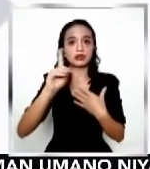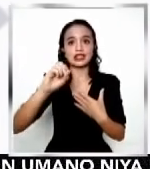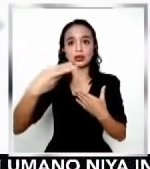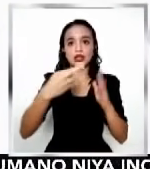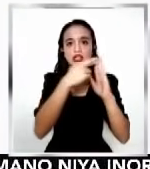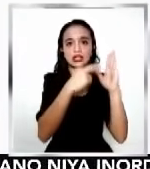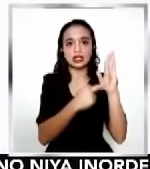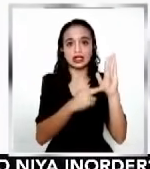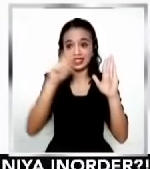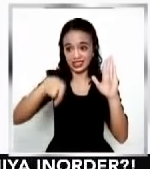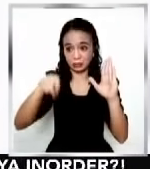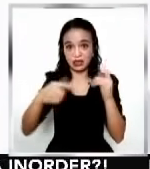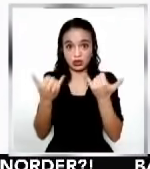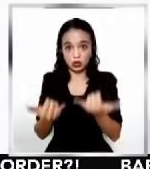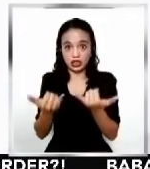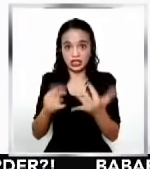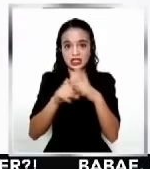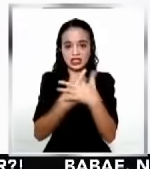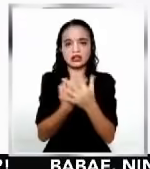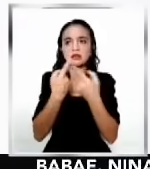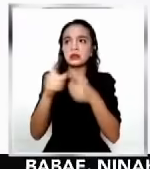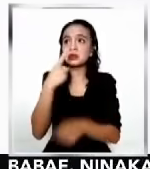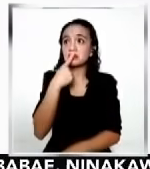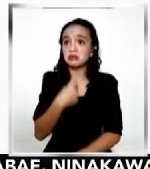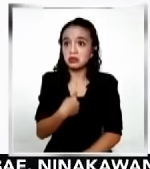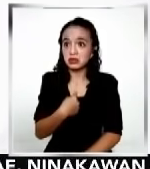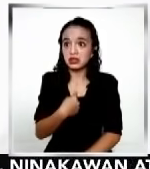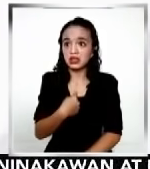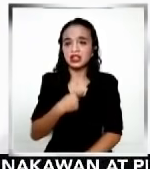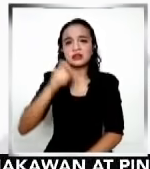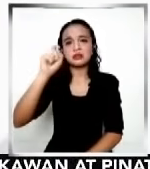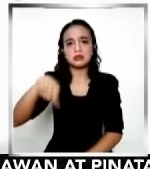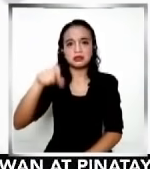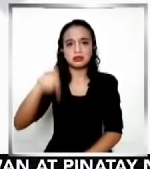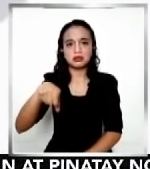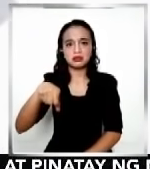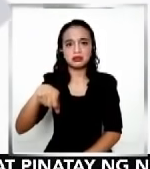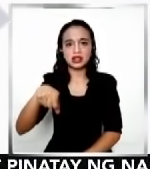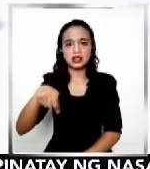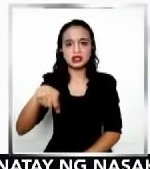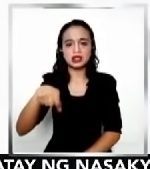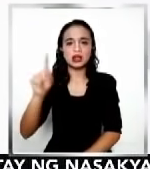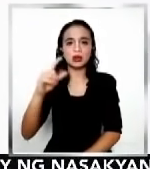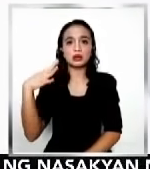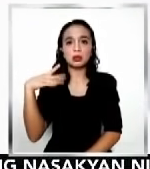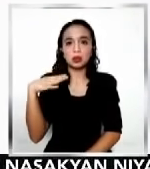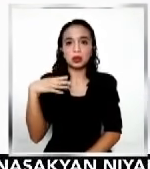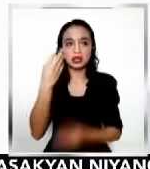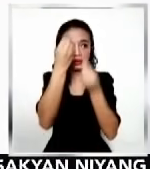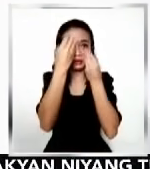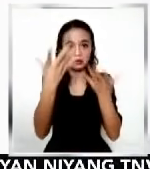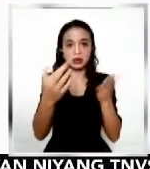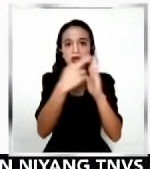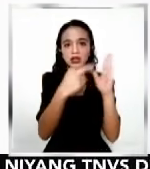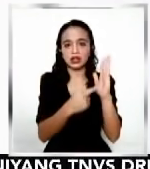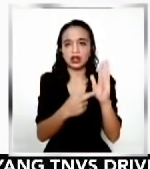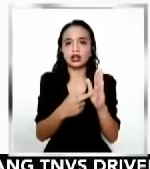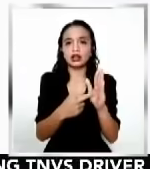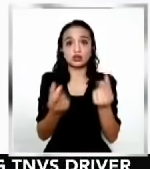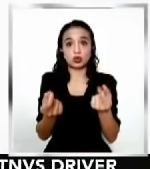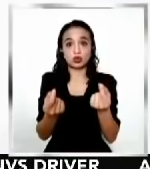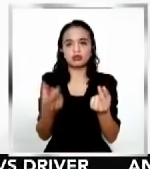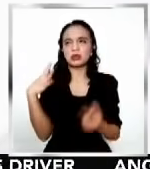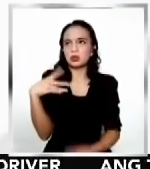nga sinabi nga ng DOH na kailangan pa nilang mag-release ng guidelines. So tayo naman po ay masunurin at hinihintay lang po natin ma-release ang guidelines na